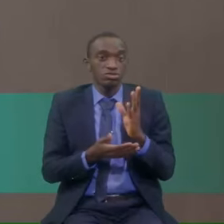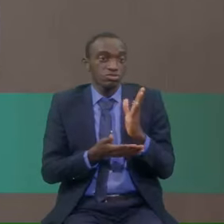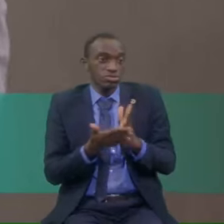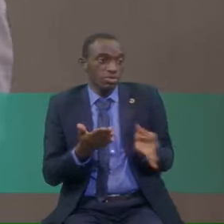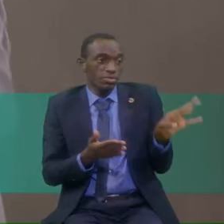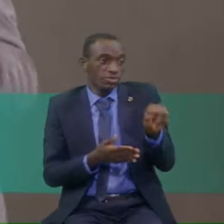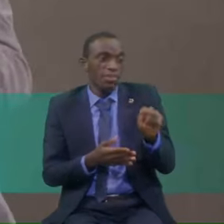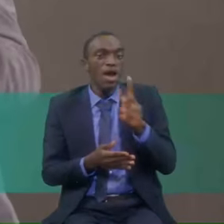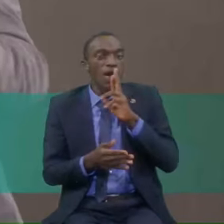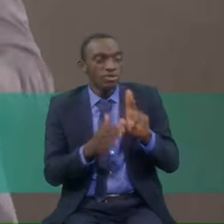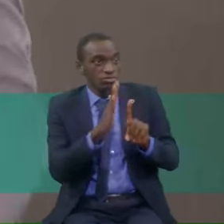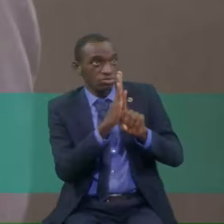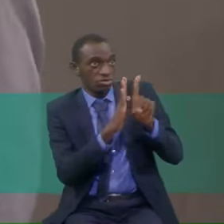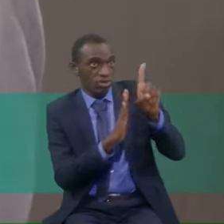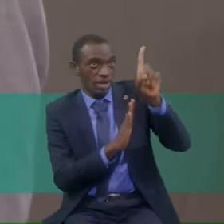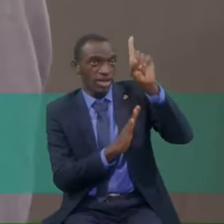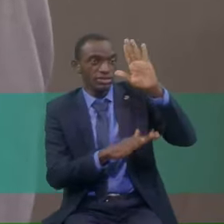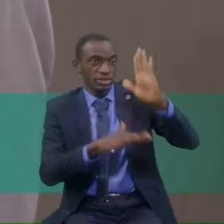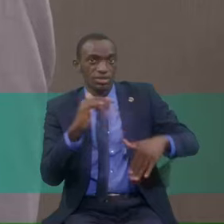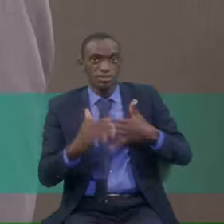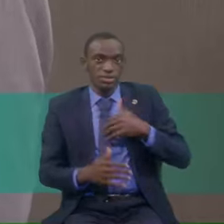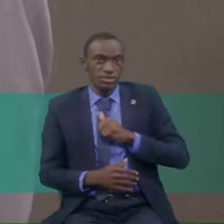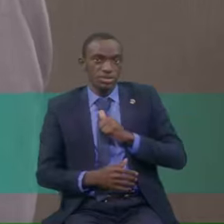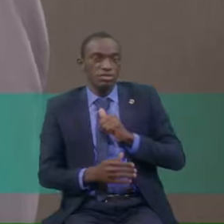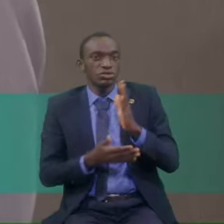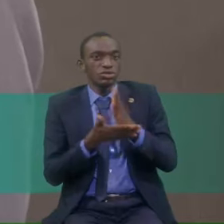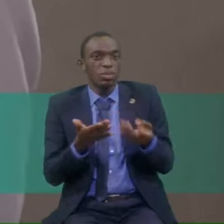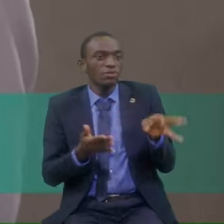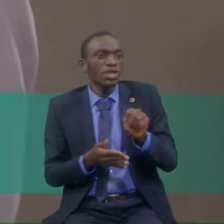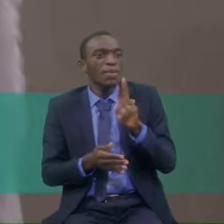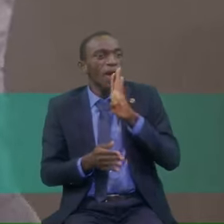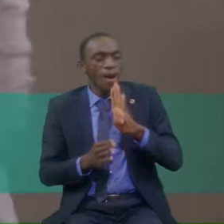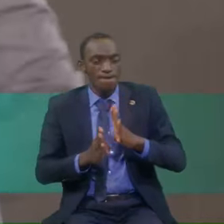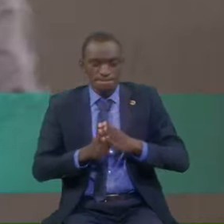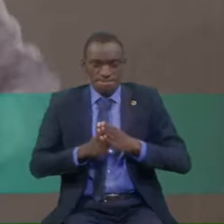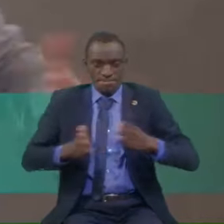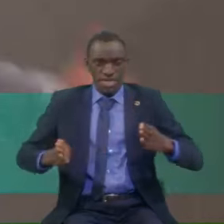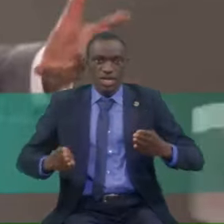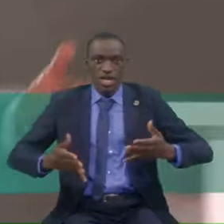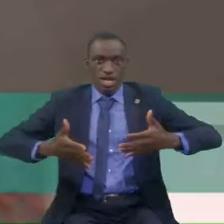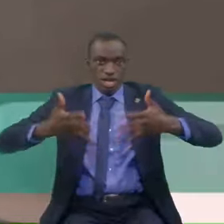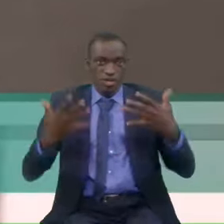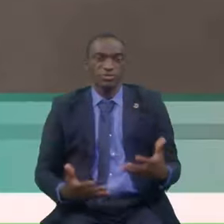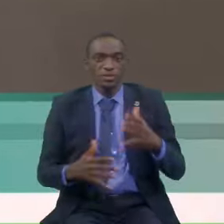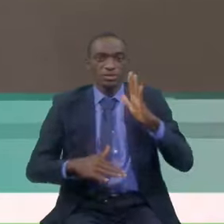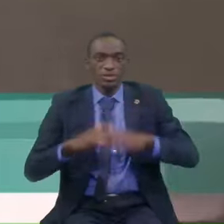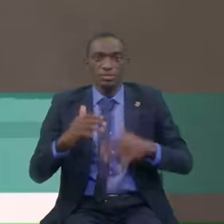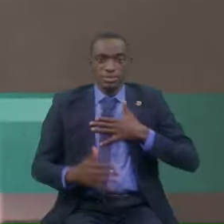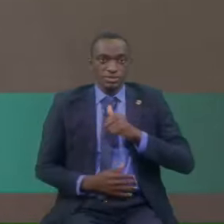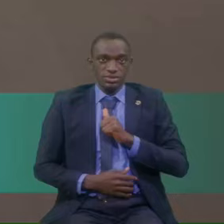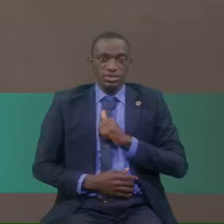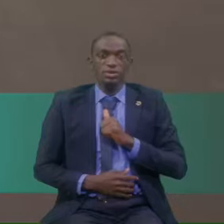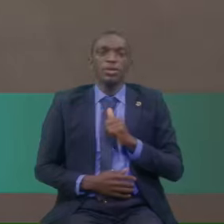Et certains sont plus élancés que moi. Certains sont plus grands, plus forts que moi.